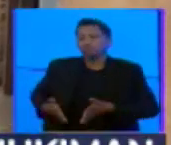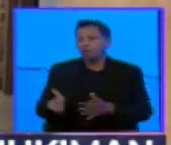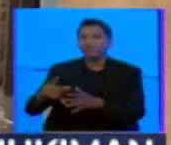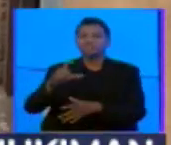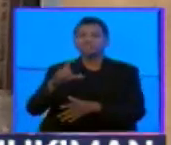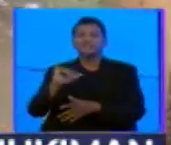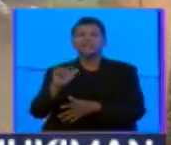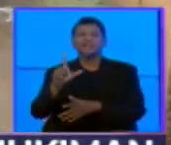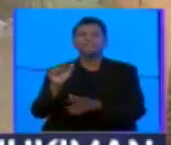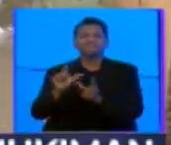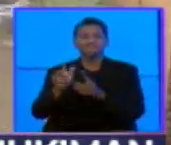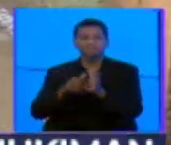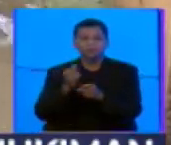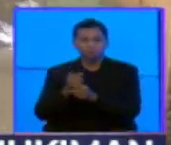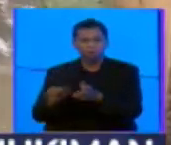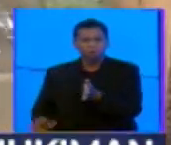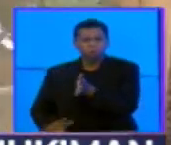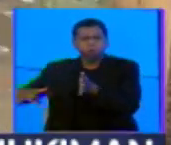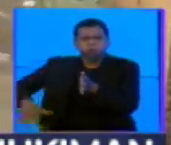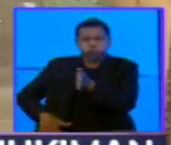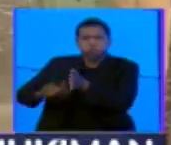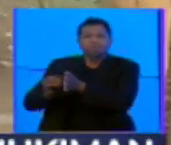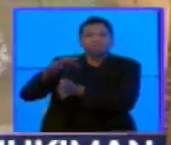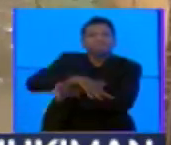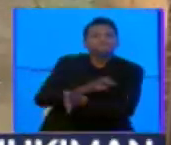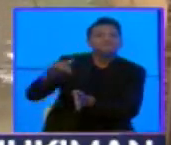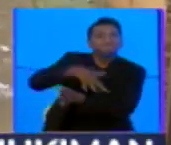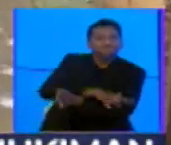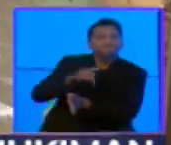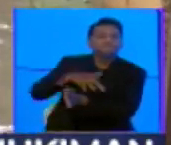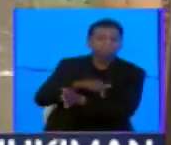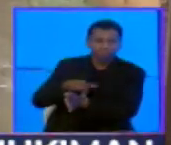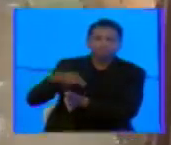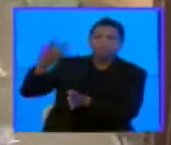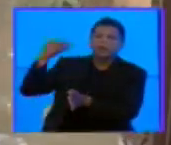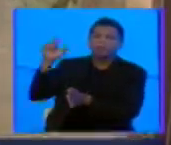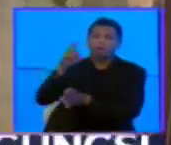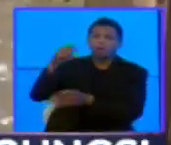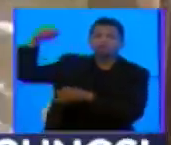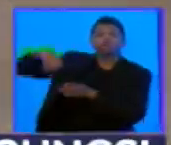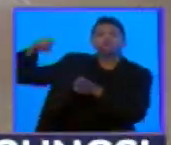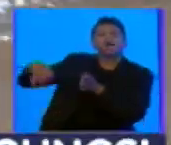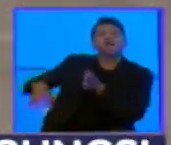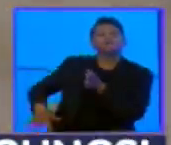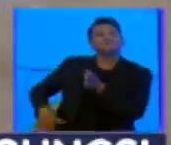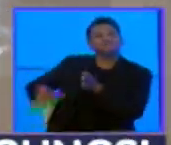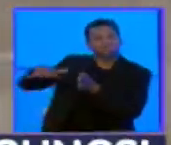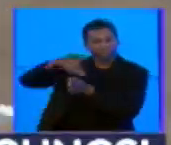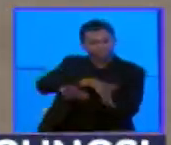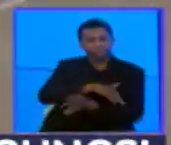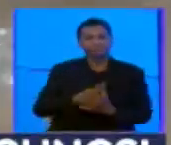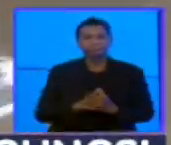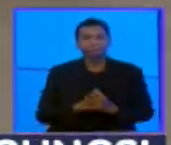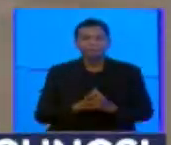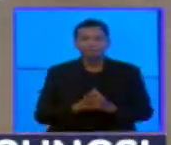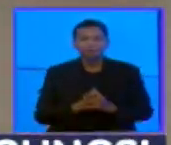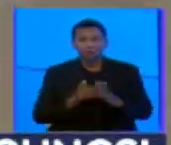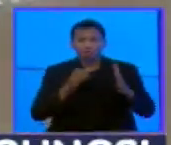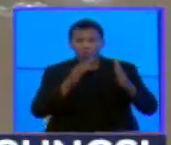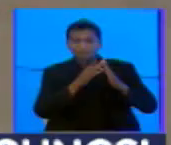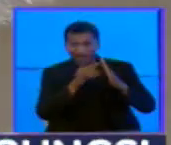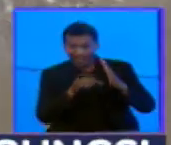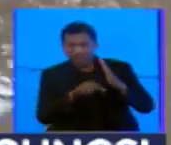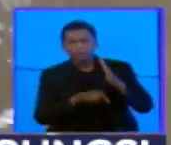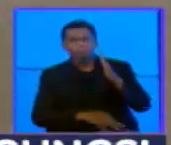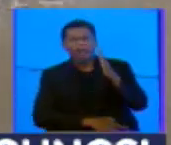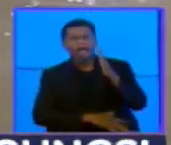Ciliwung dan air kriman akibat hujan yang turun di Bogor meski tempat tinggal mereka tergenang banjir sebagian besar warga enggan mengungsi